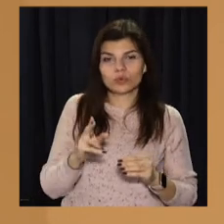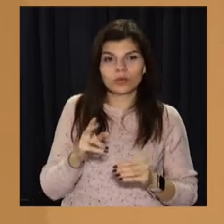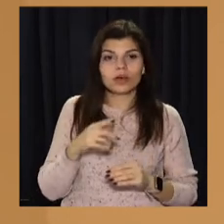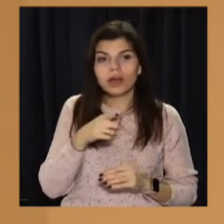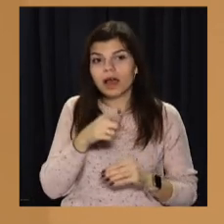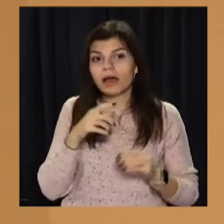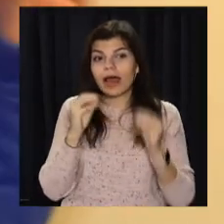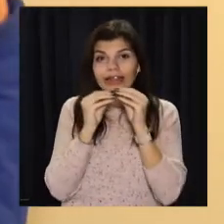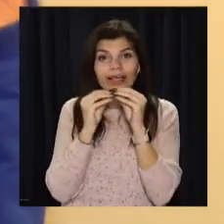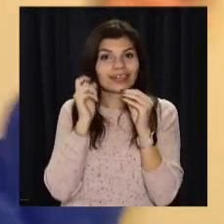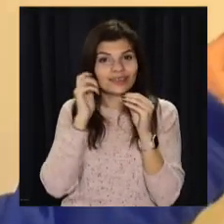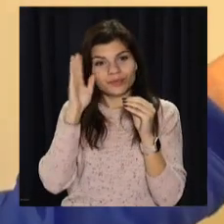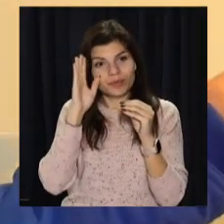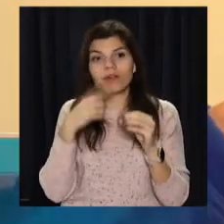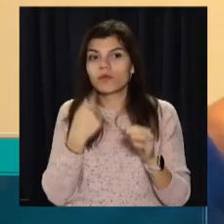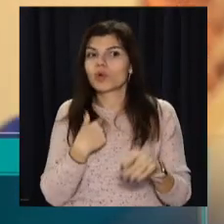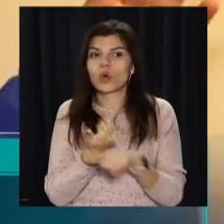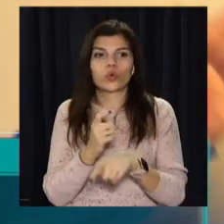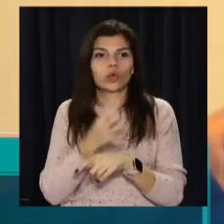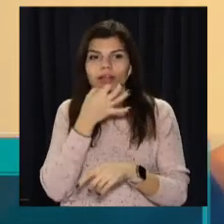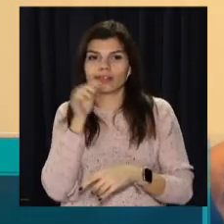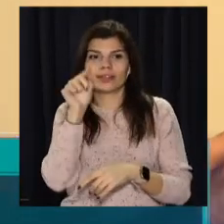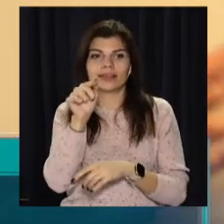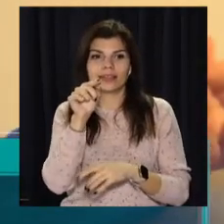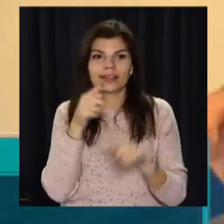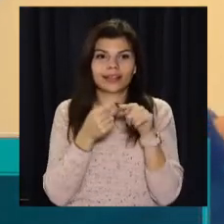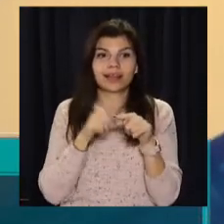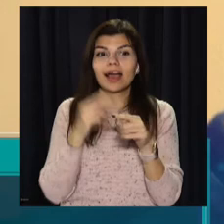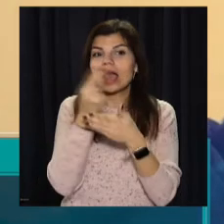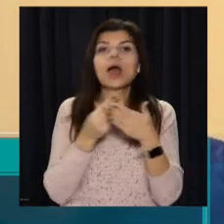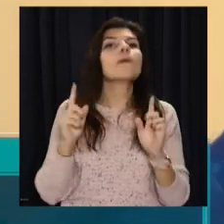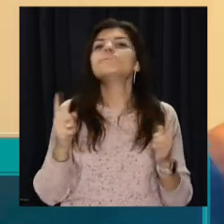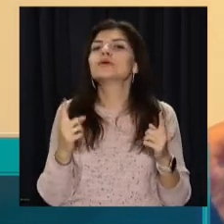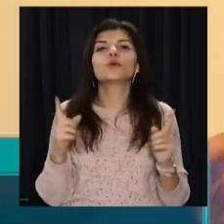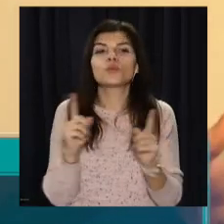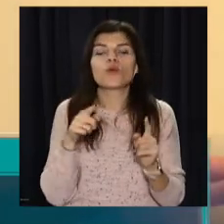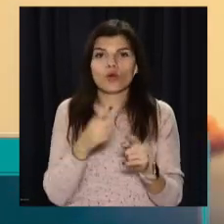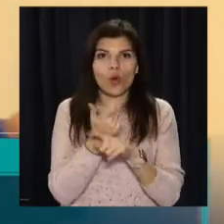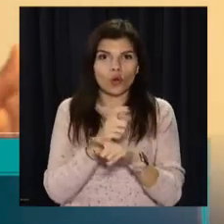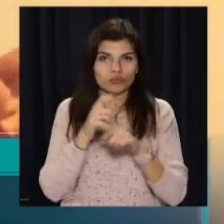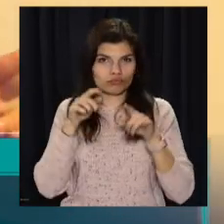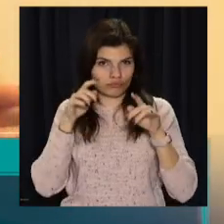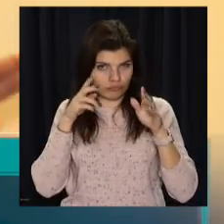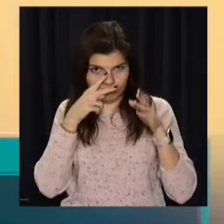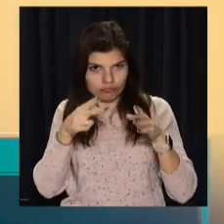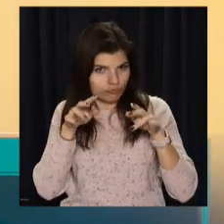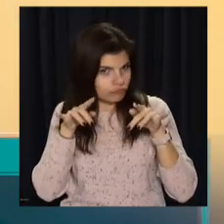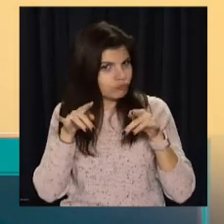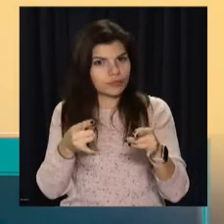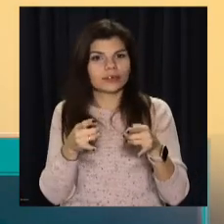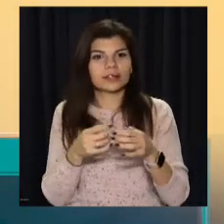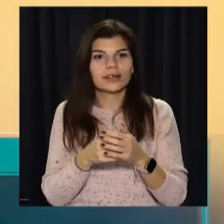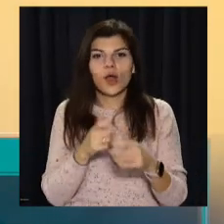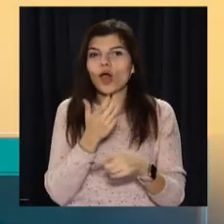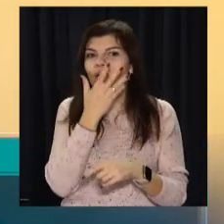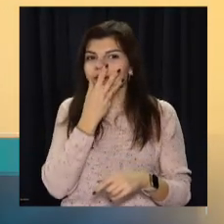свої фаворити. Мені дуже подобається ось ця картина, тому що вона об'ємна, вона